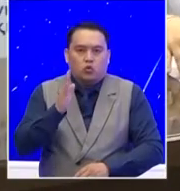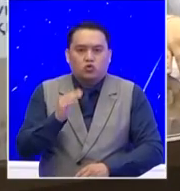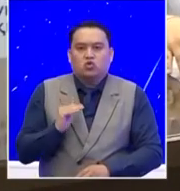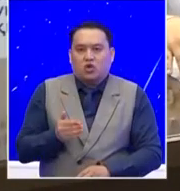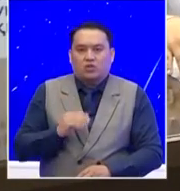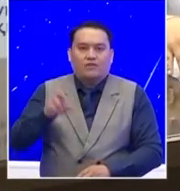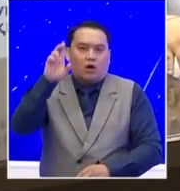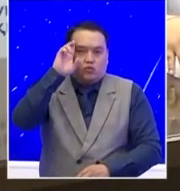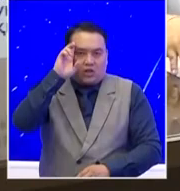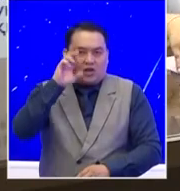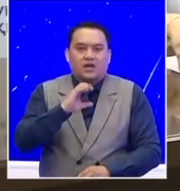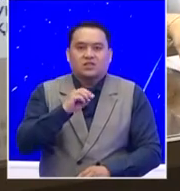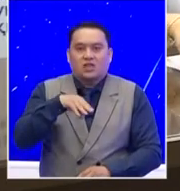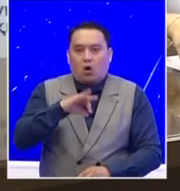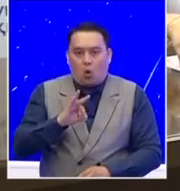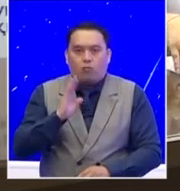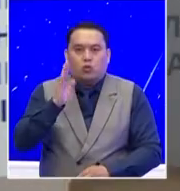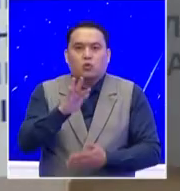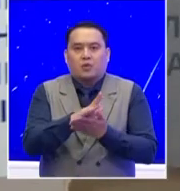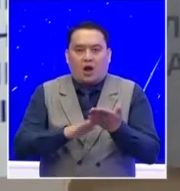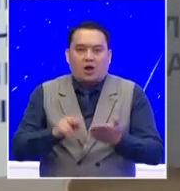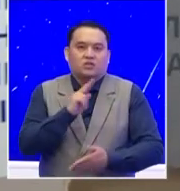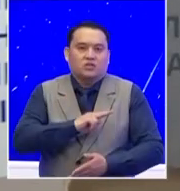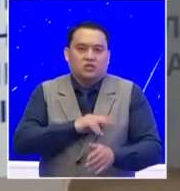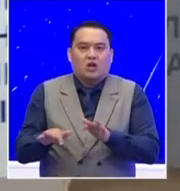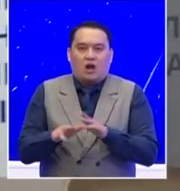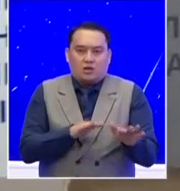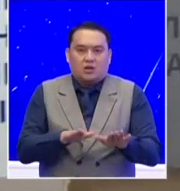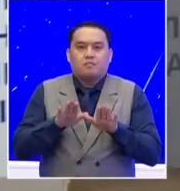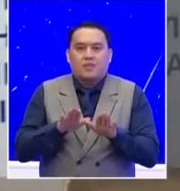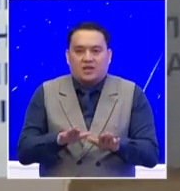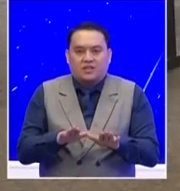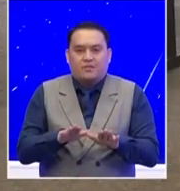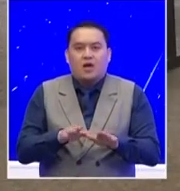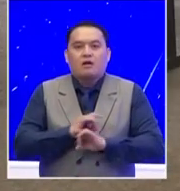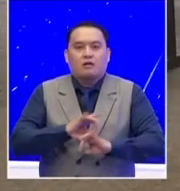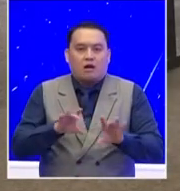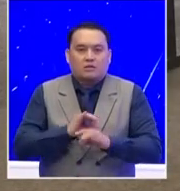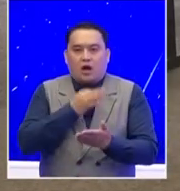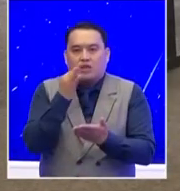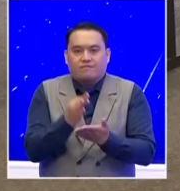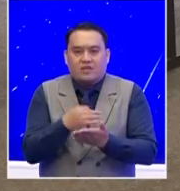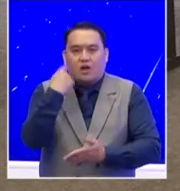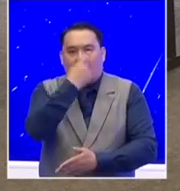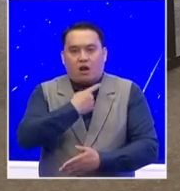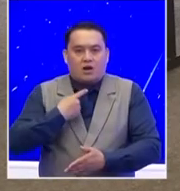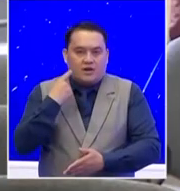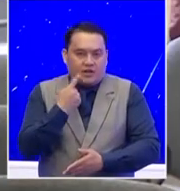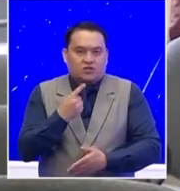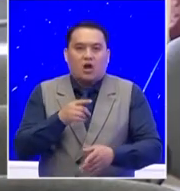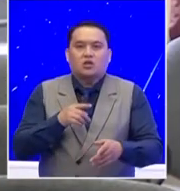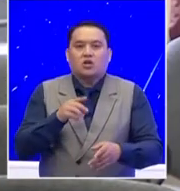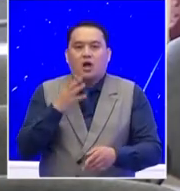частные или государственные. СТО тоже будут продолжать свою деятельность, как и мясные прилавки, рассказали ответственные лица в ходе брифинга